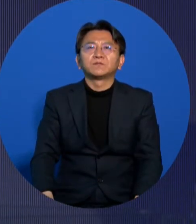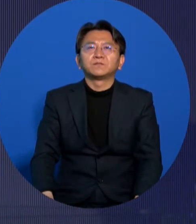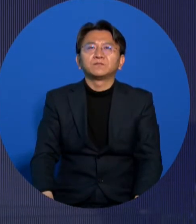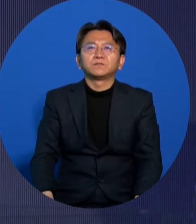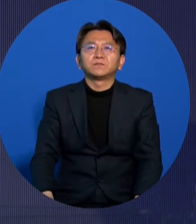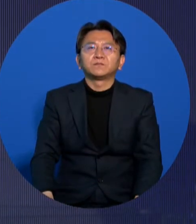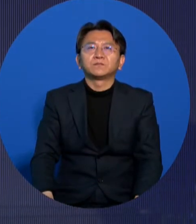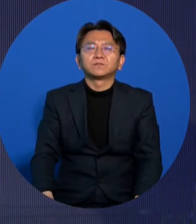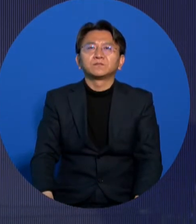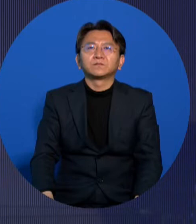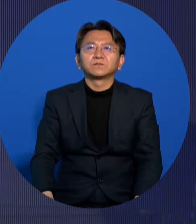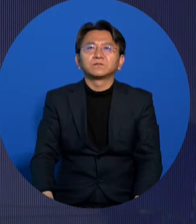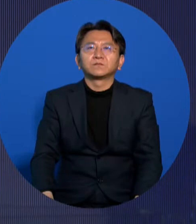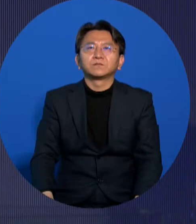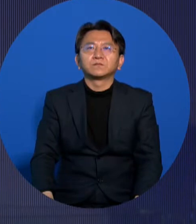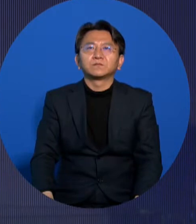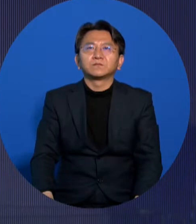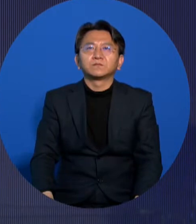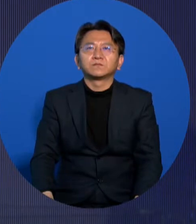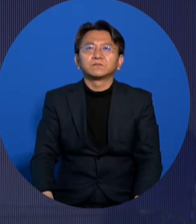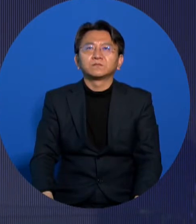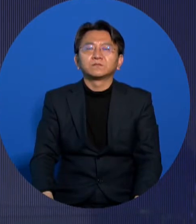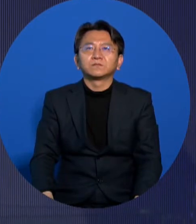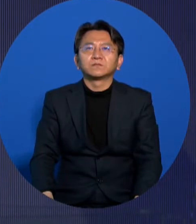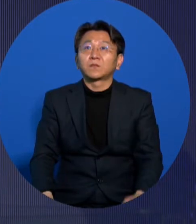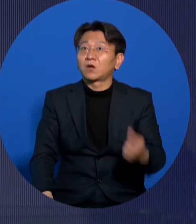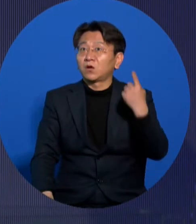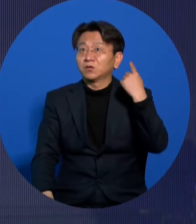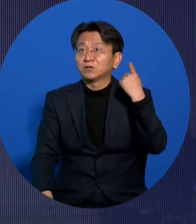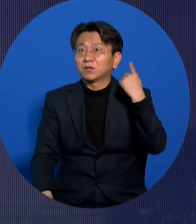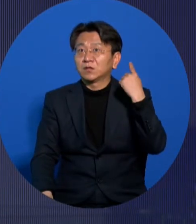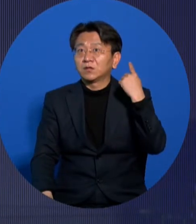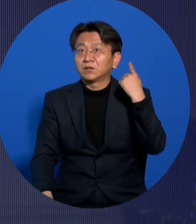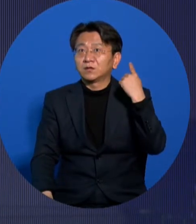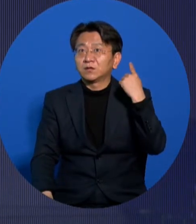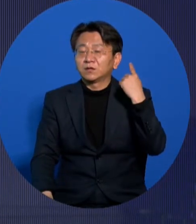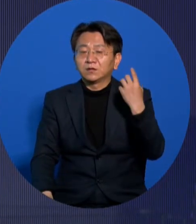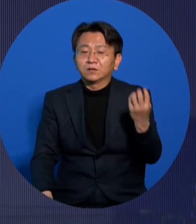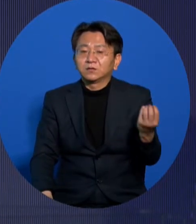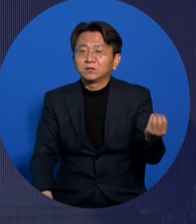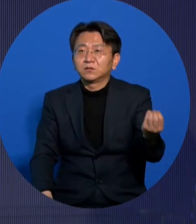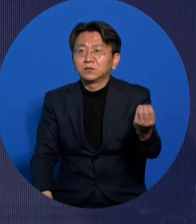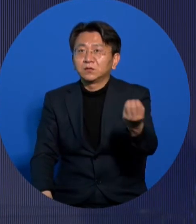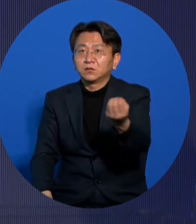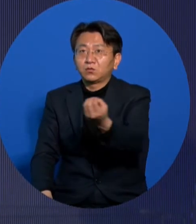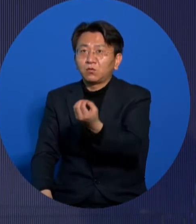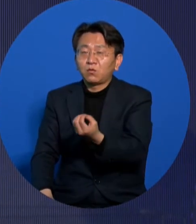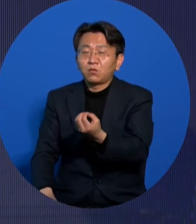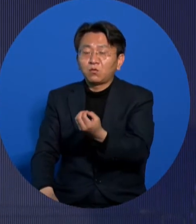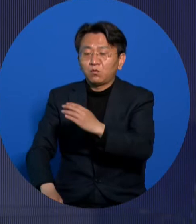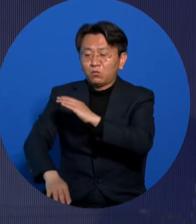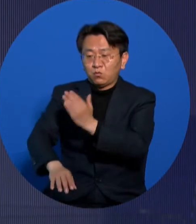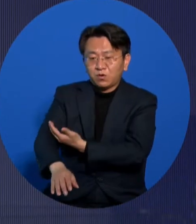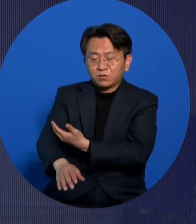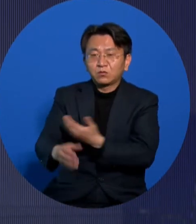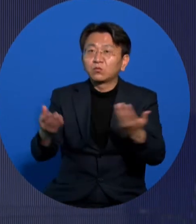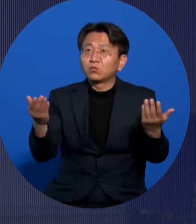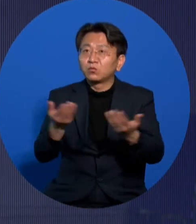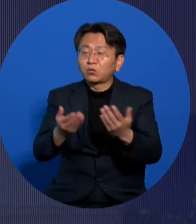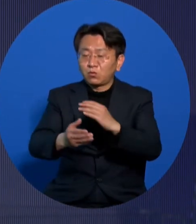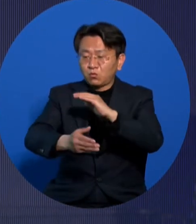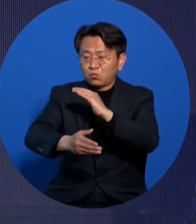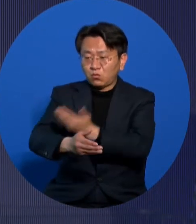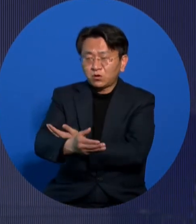볼 때 저는 어제 이제 이동권 또 노동권 이렇게